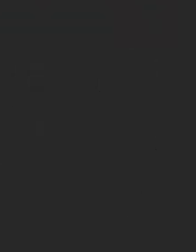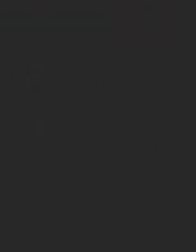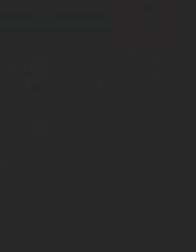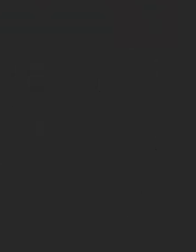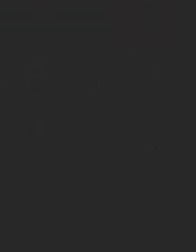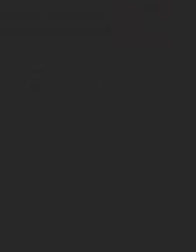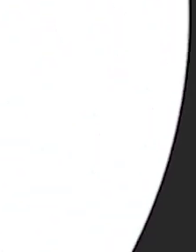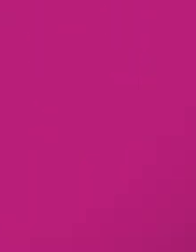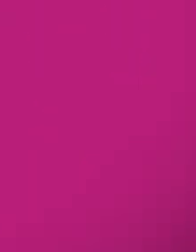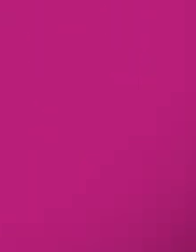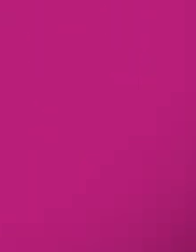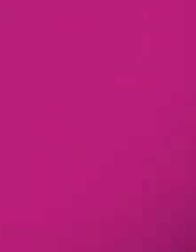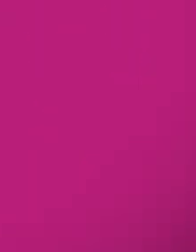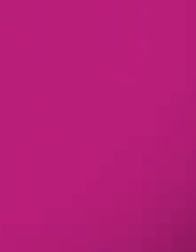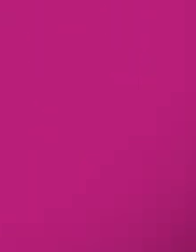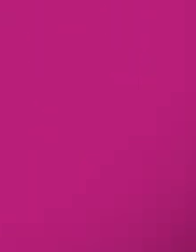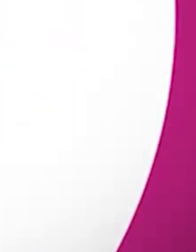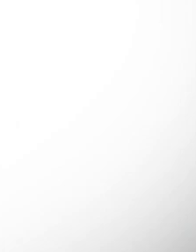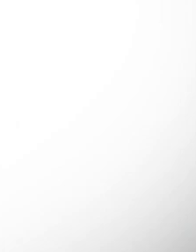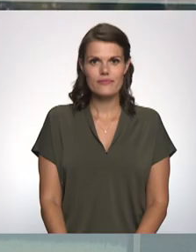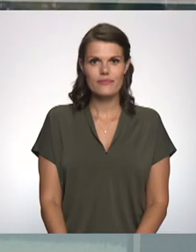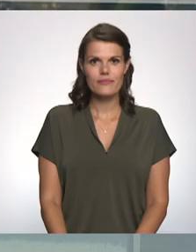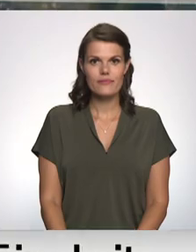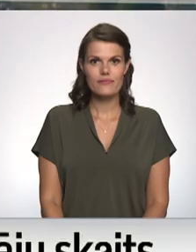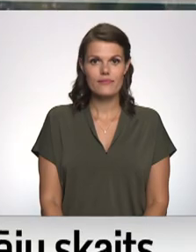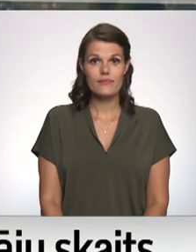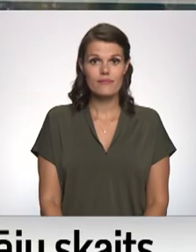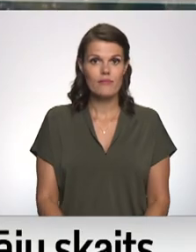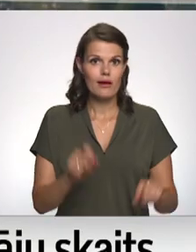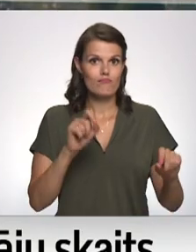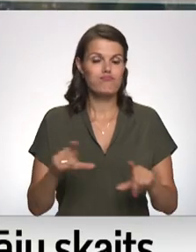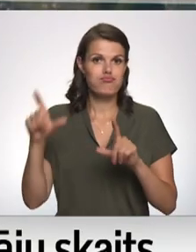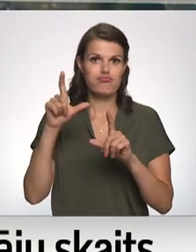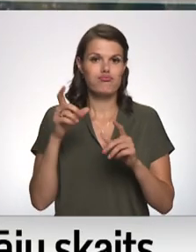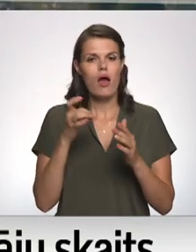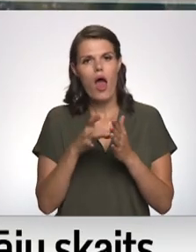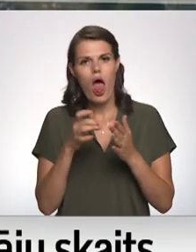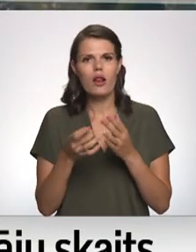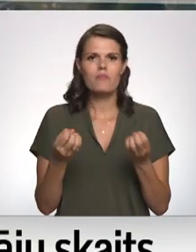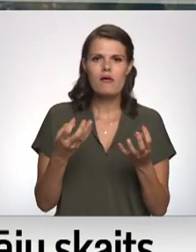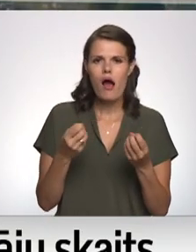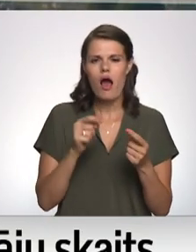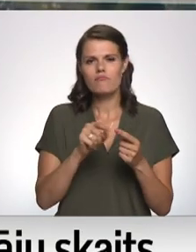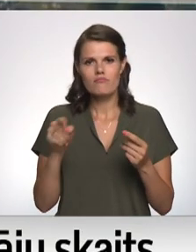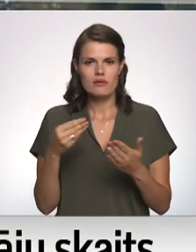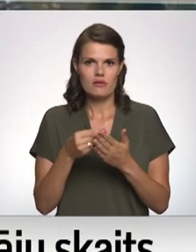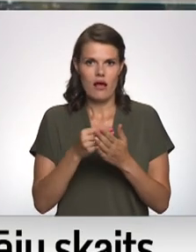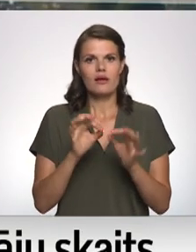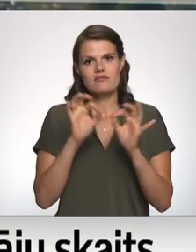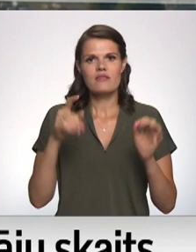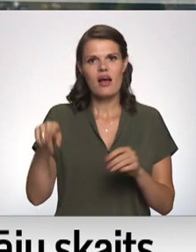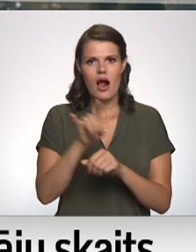Re, viss ēters ir te! Pieaugot energoresursu cenām, sākuši uzdarboties krāpnieki,